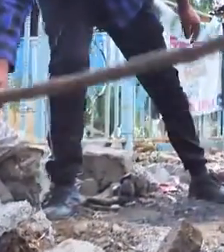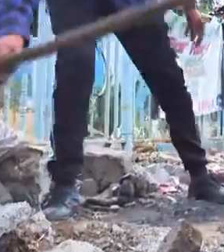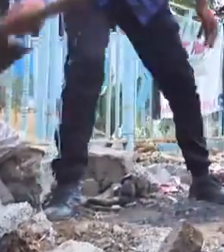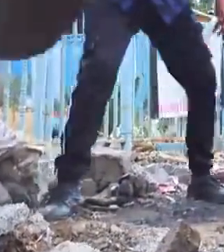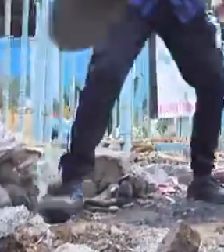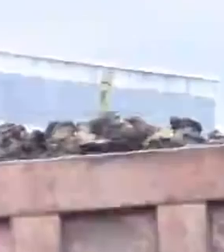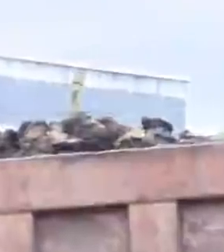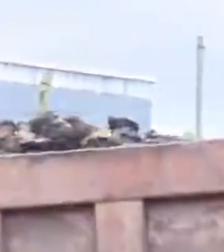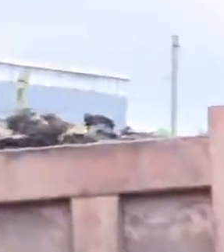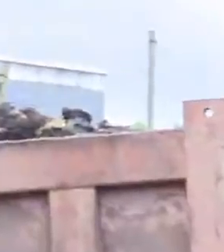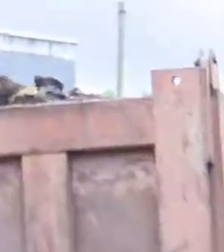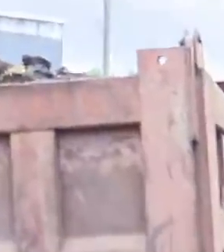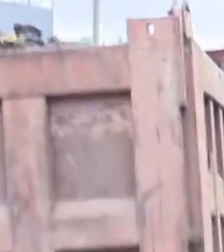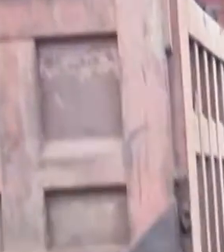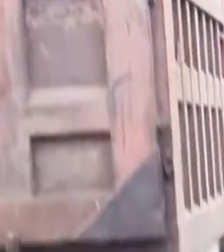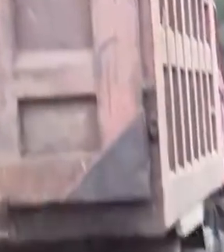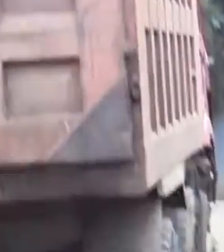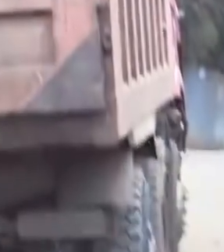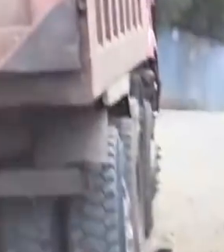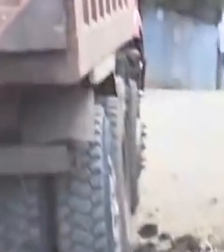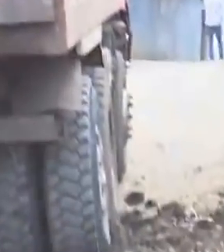ከተማ አስተዳደር።